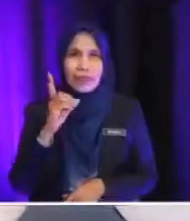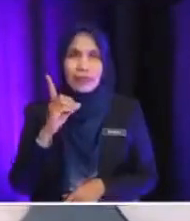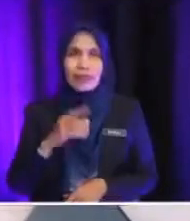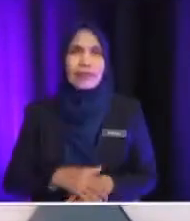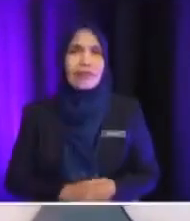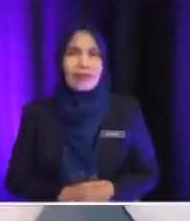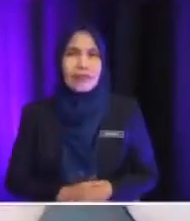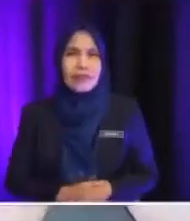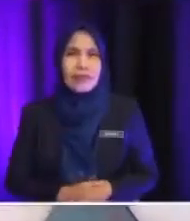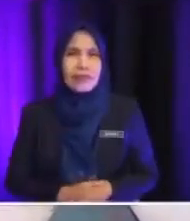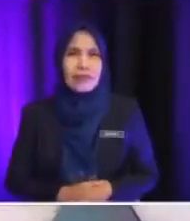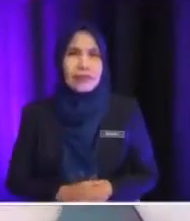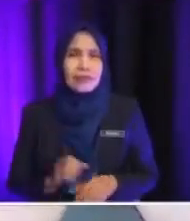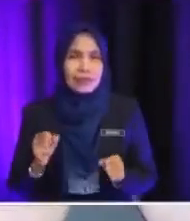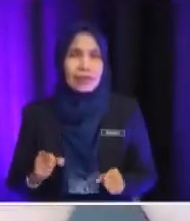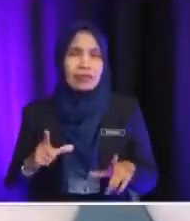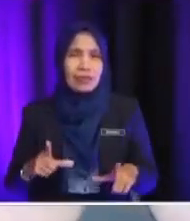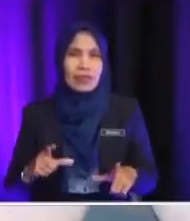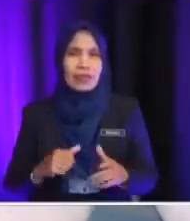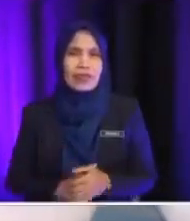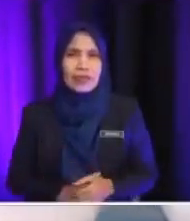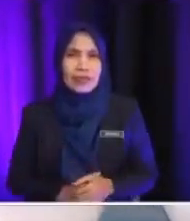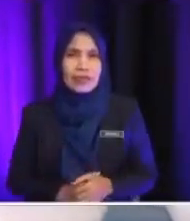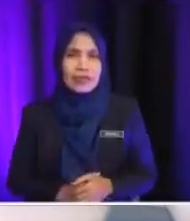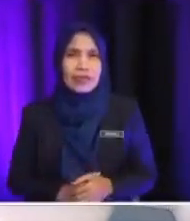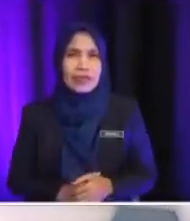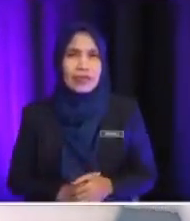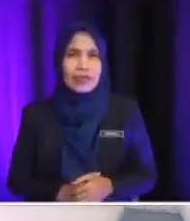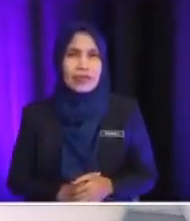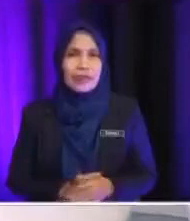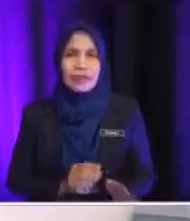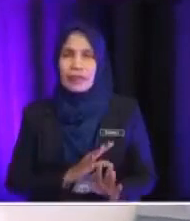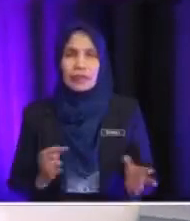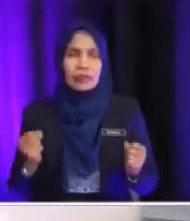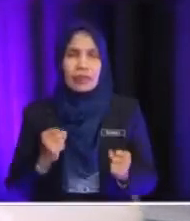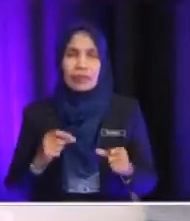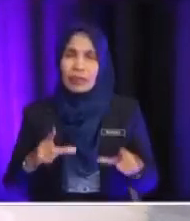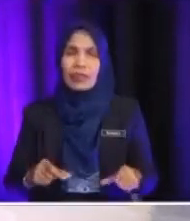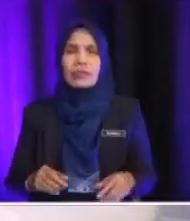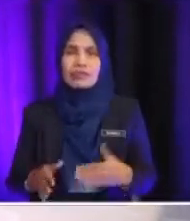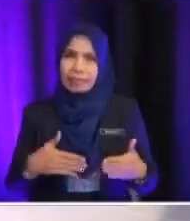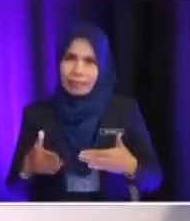ataupun tak nak letak pun tak apa. Sebab dia nak bagi warna kan. Okey, kalau nak letak pun boleh.